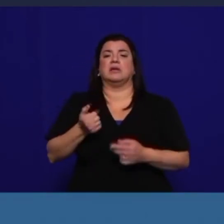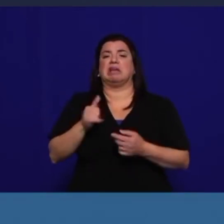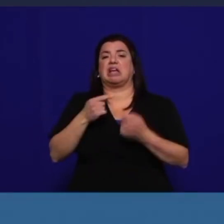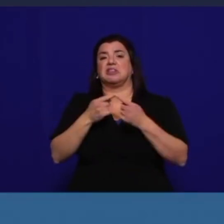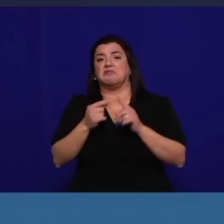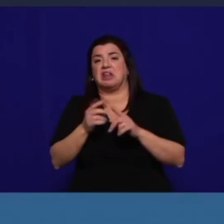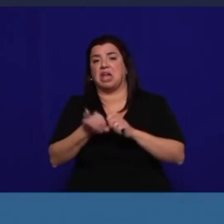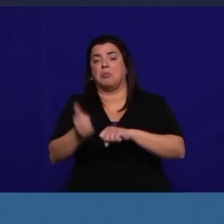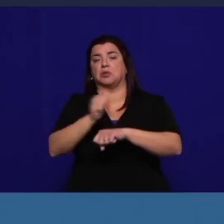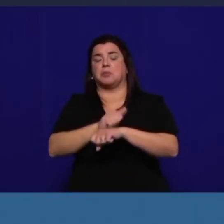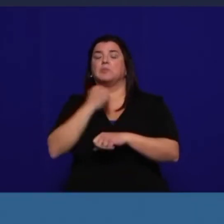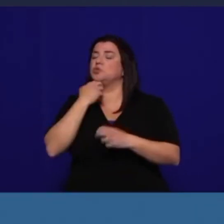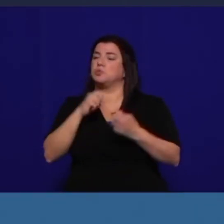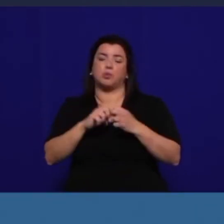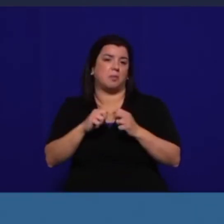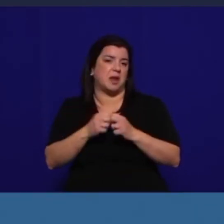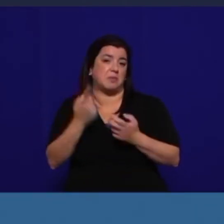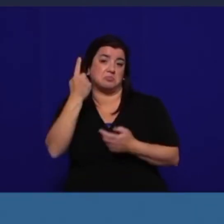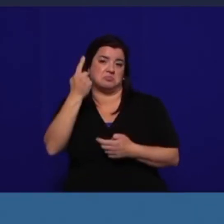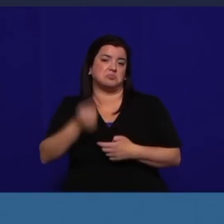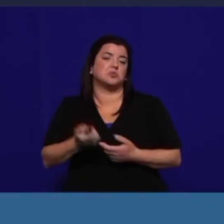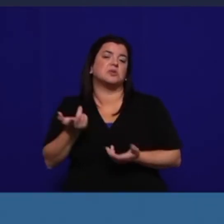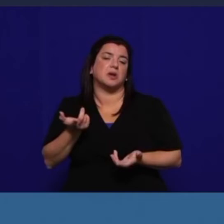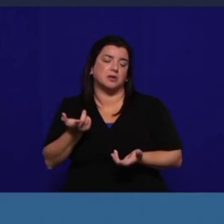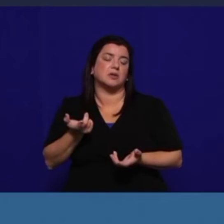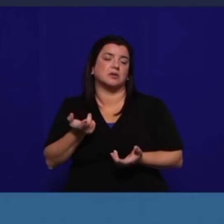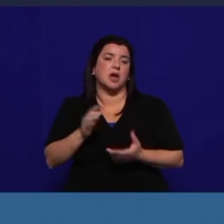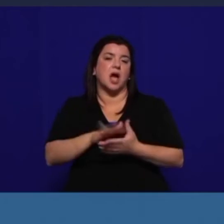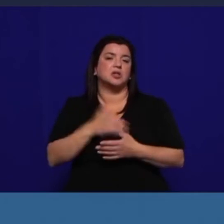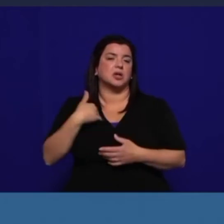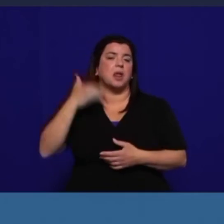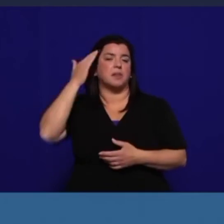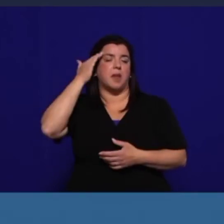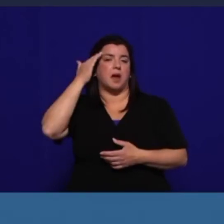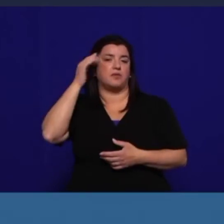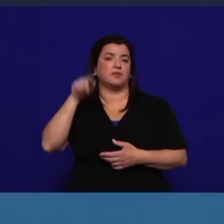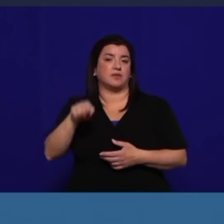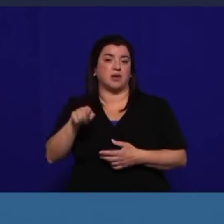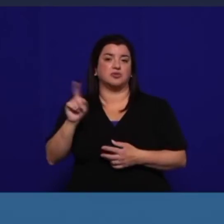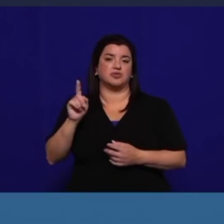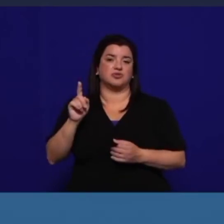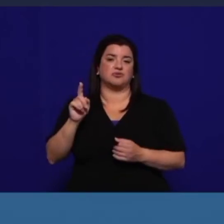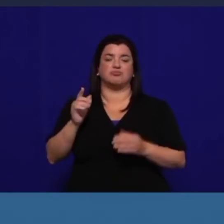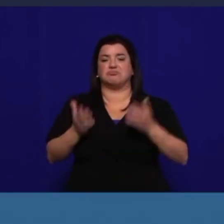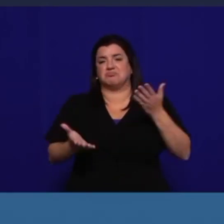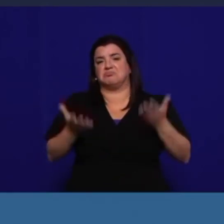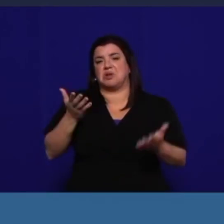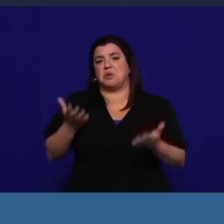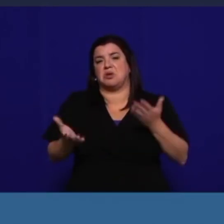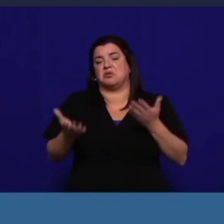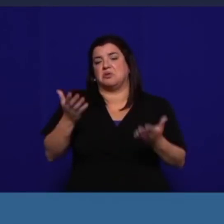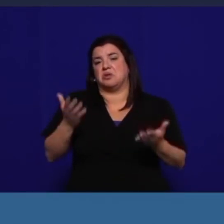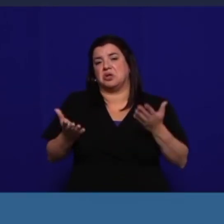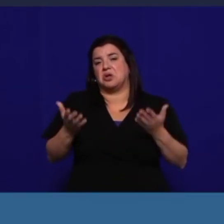eżatt li jkun sar għaliex nafu wkoll li dawn huma l-intervell li għandu jingħata